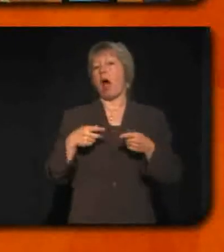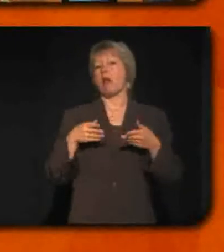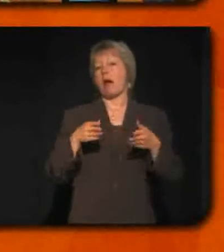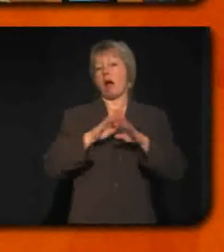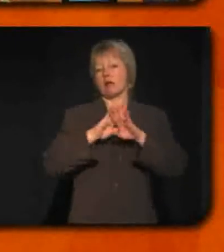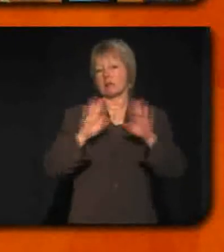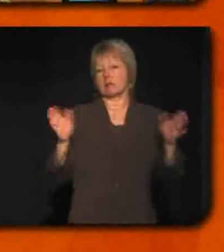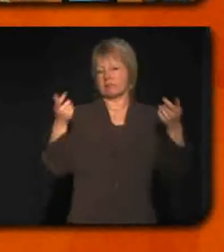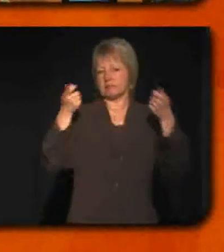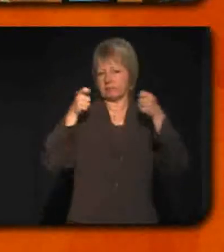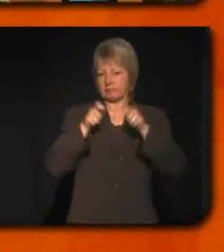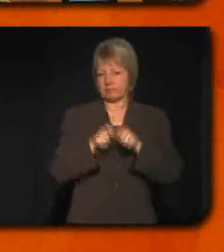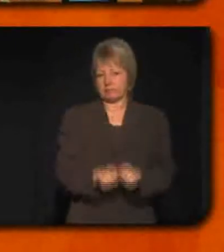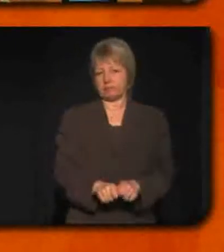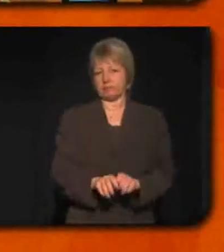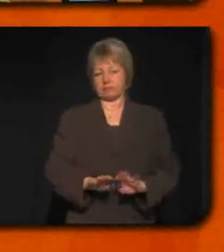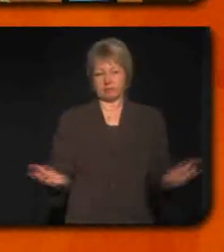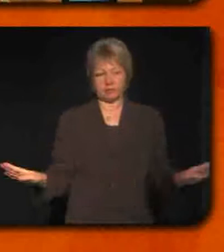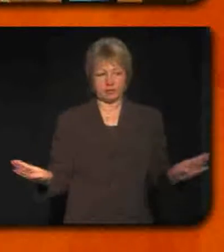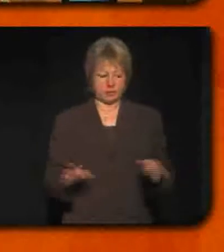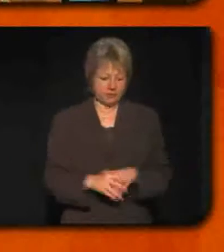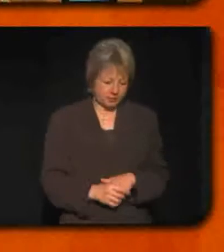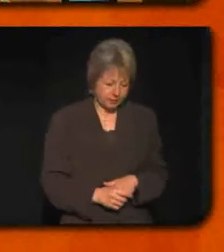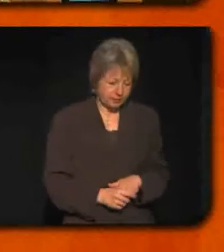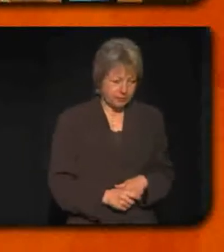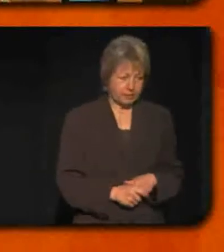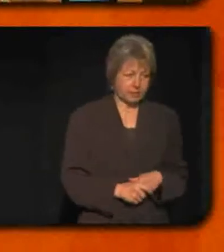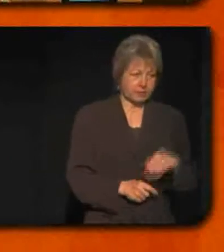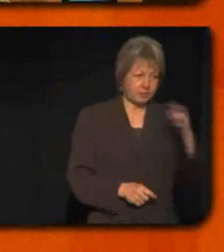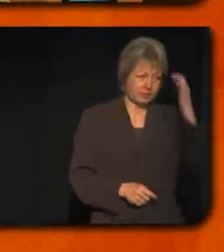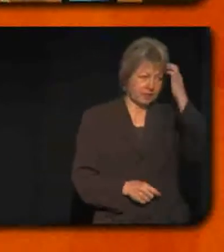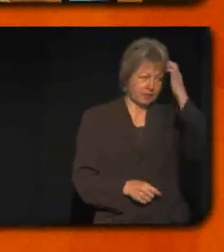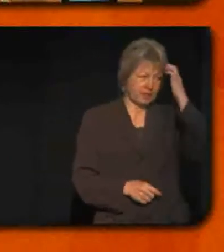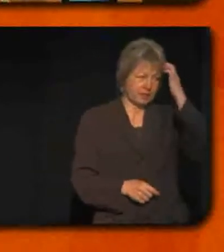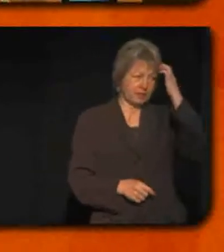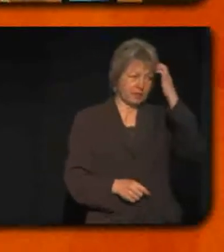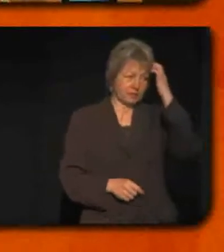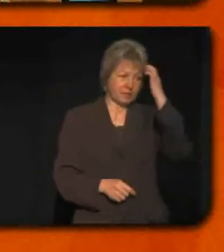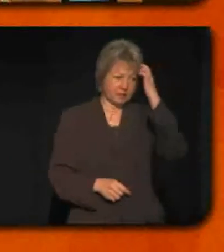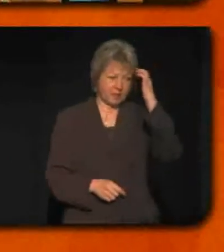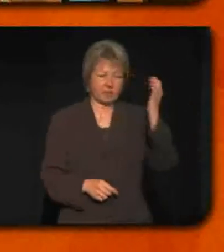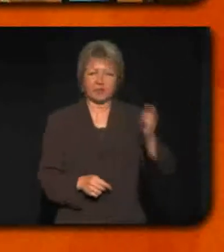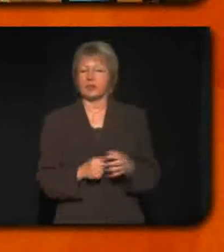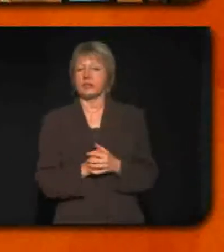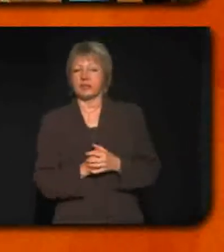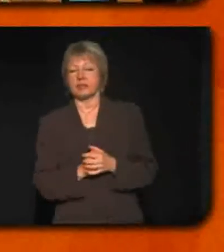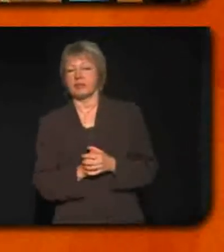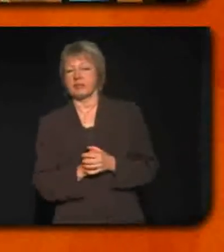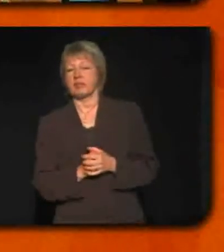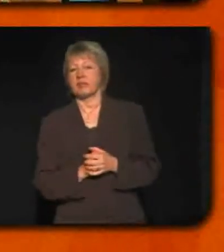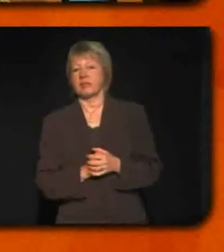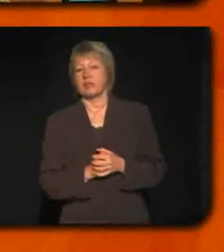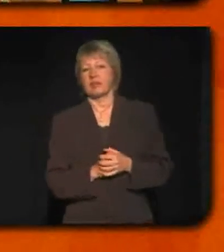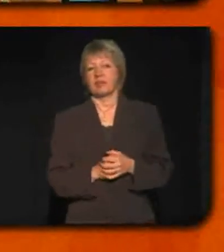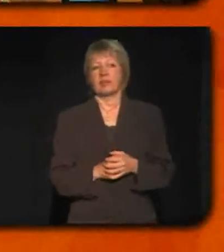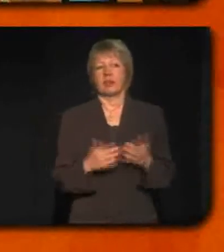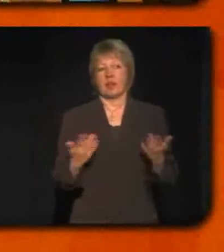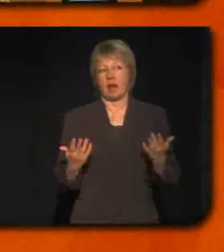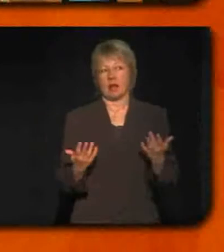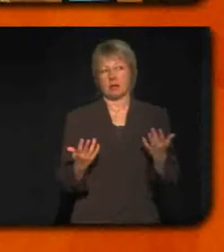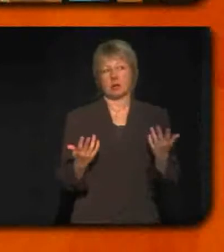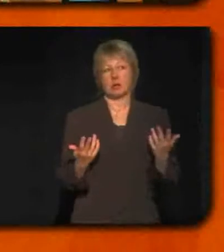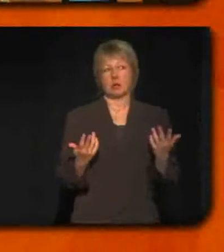also es ist ein bisschen vom Zufall abhängig aber in sehr kurzer Zeit wird die